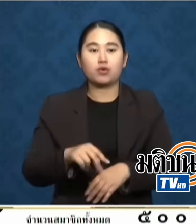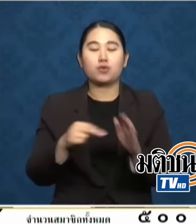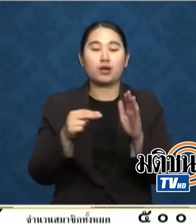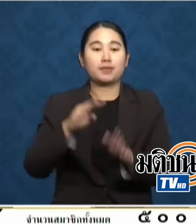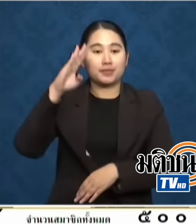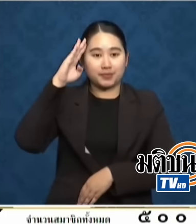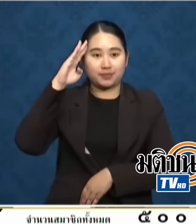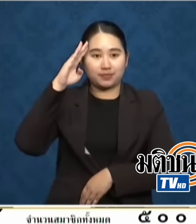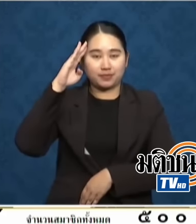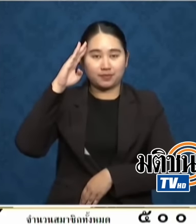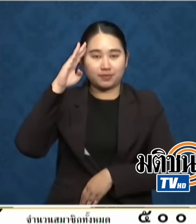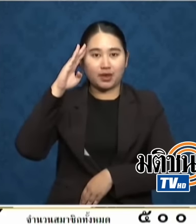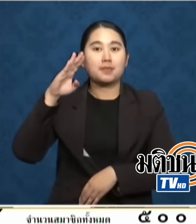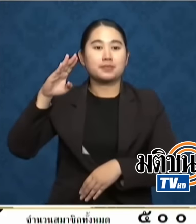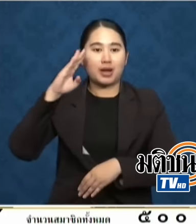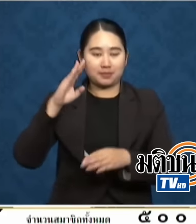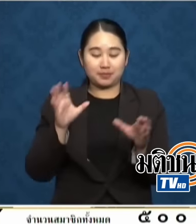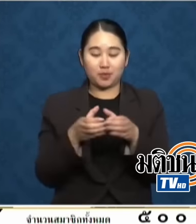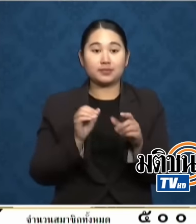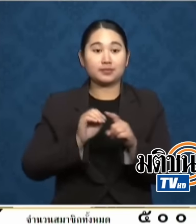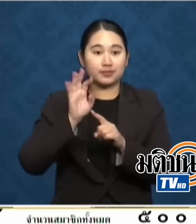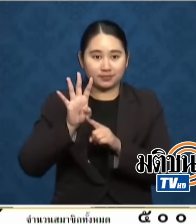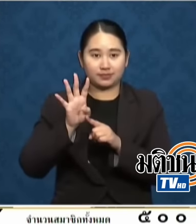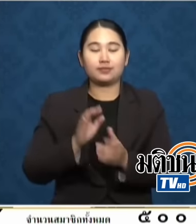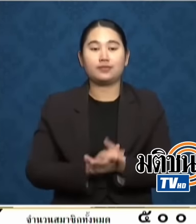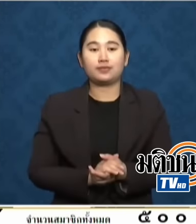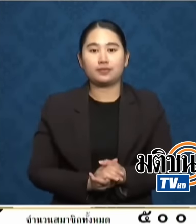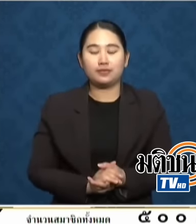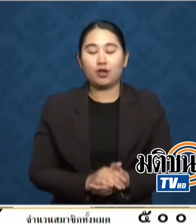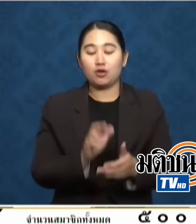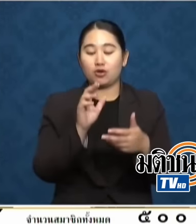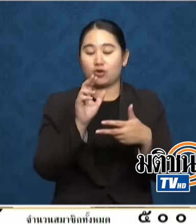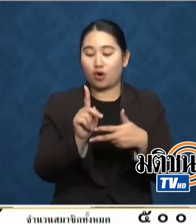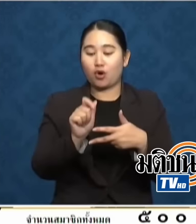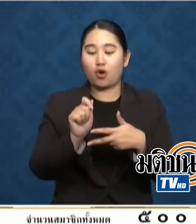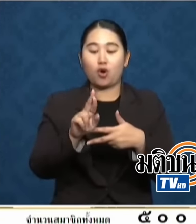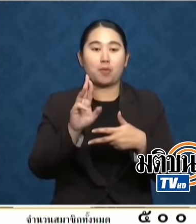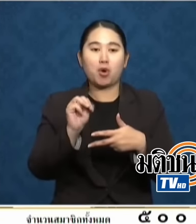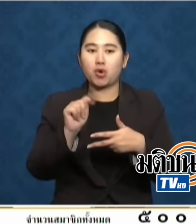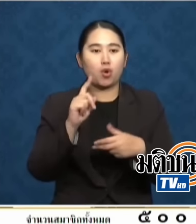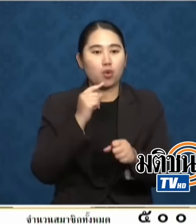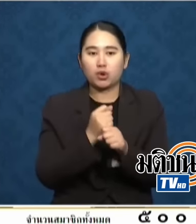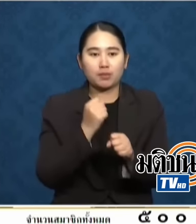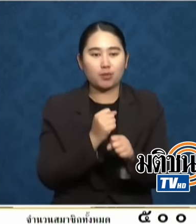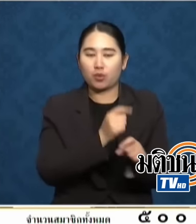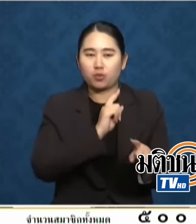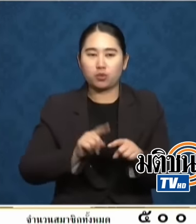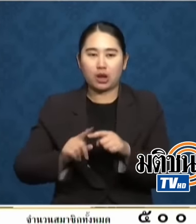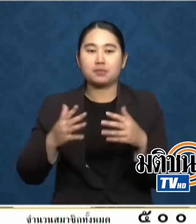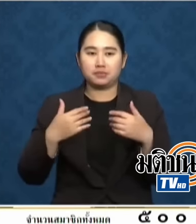ภาค4คือแม่ทัพภาค4และกอรมน.มีบทบาทอย่างมากไม่ต้องสงสัยเล